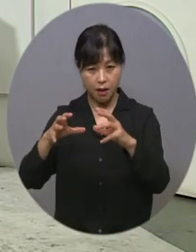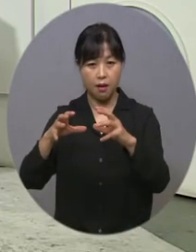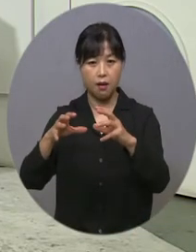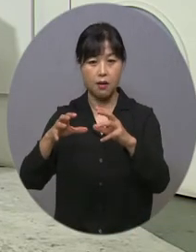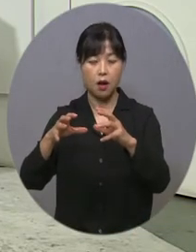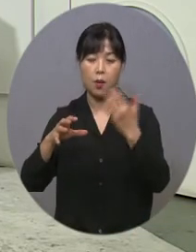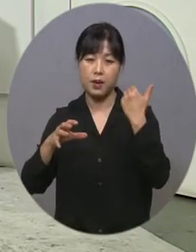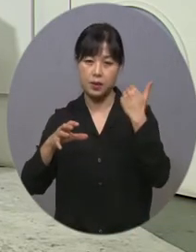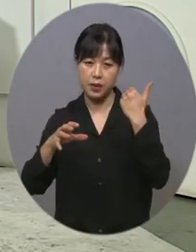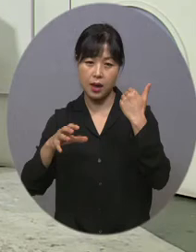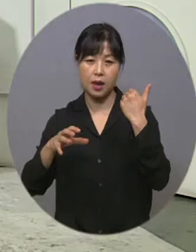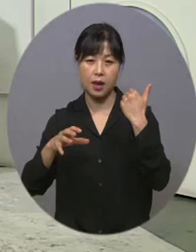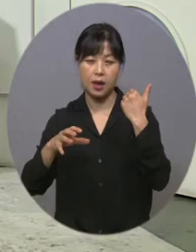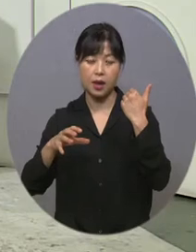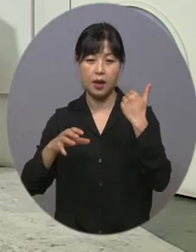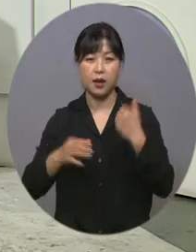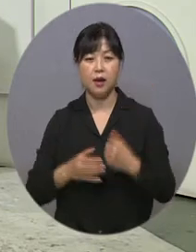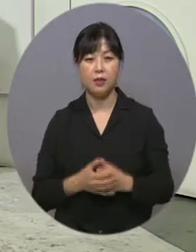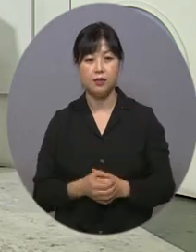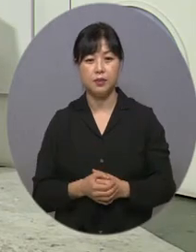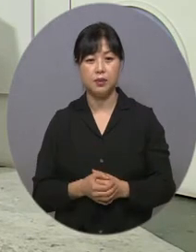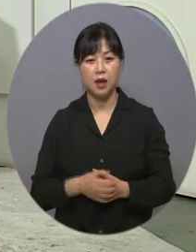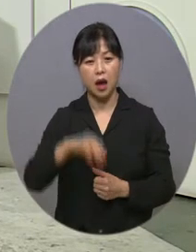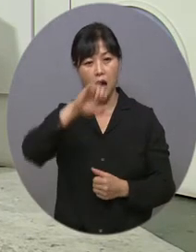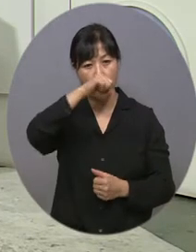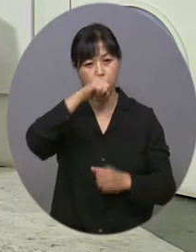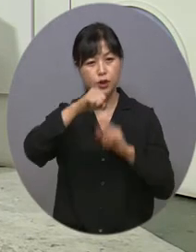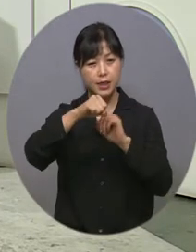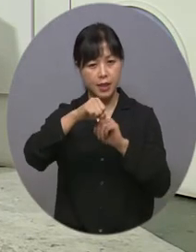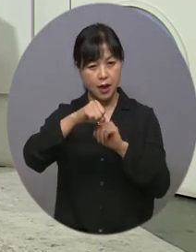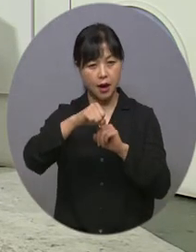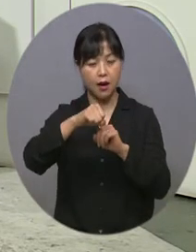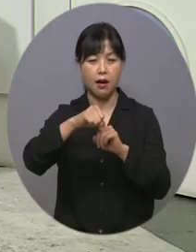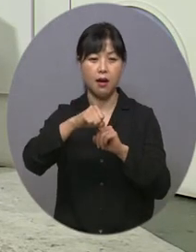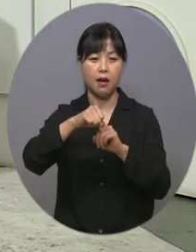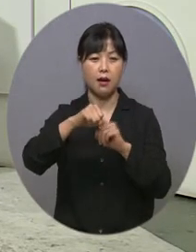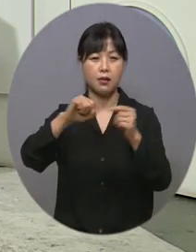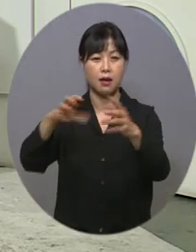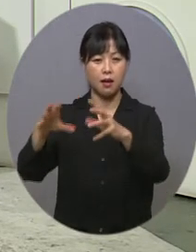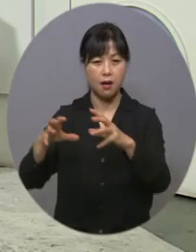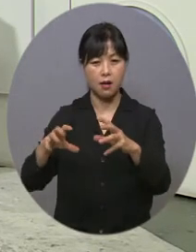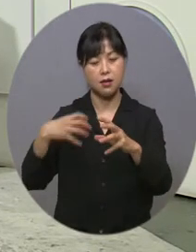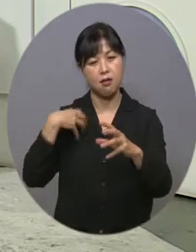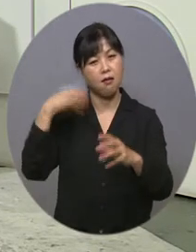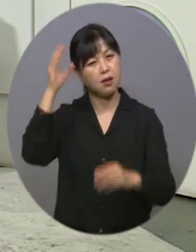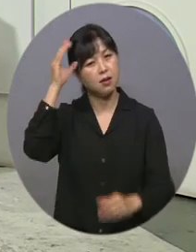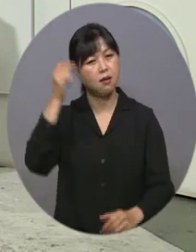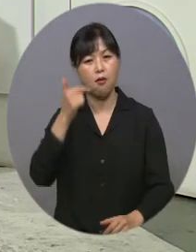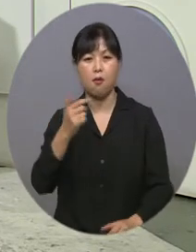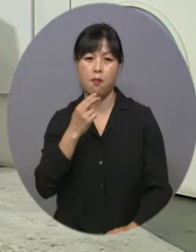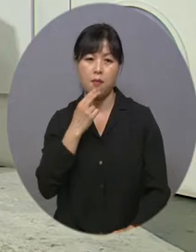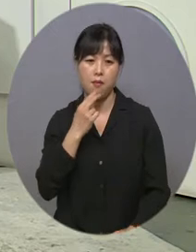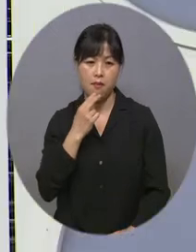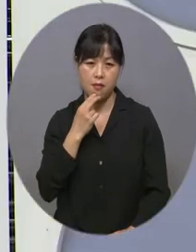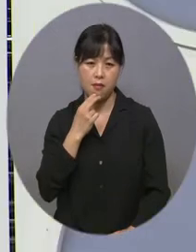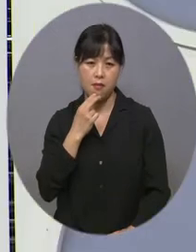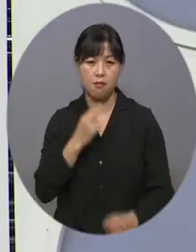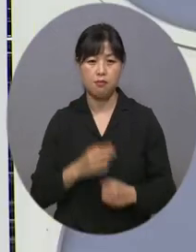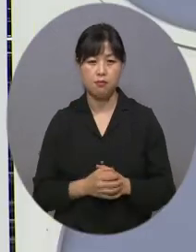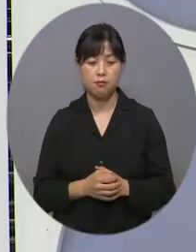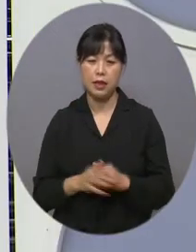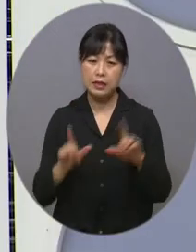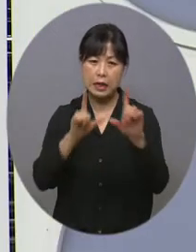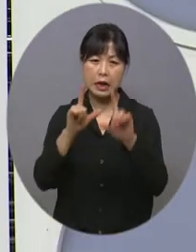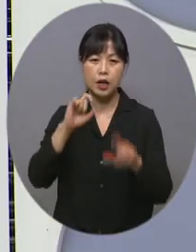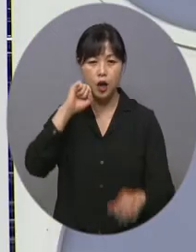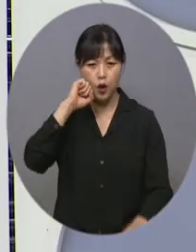얼마 전까지만 해도 사실 예. 아프리카 대륙의 역할이나 예. 기대를 그렇게 못했어요. 예. 그저